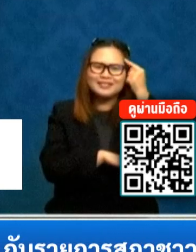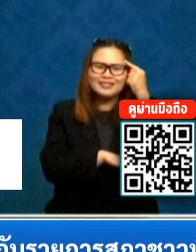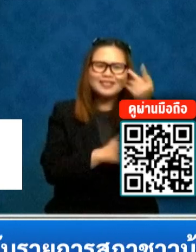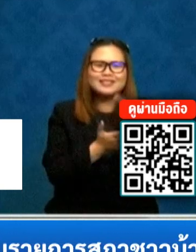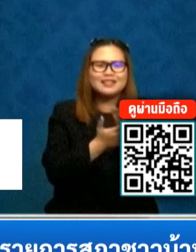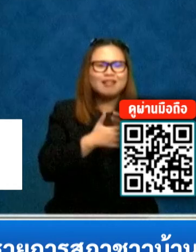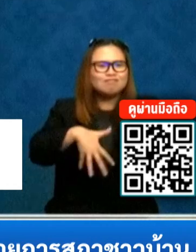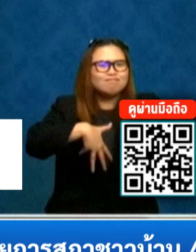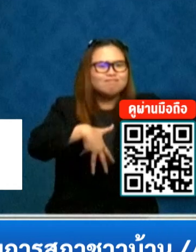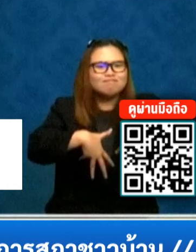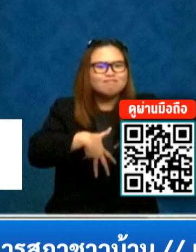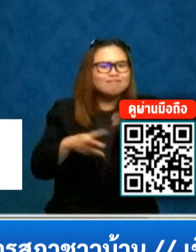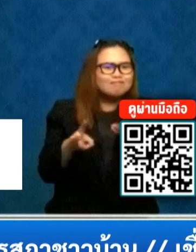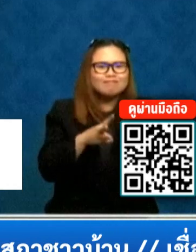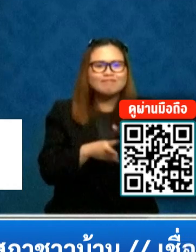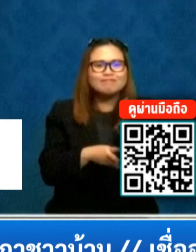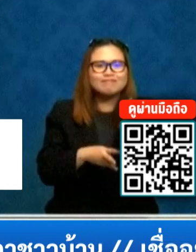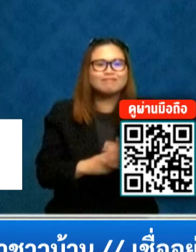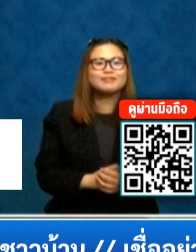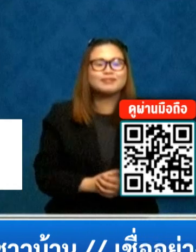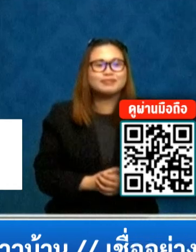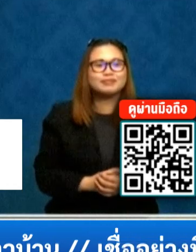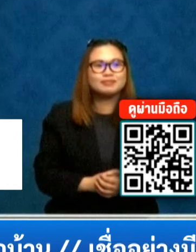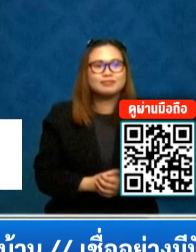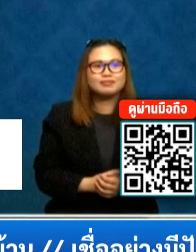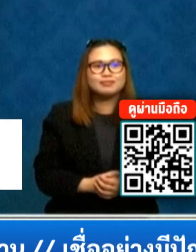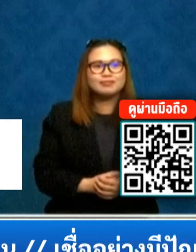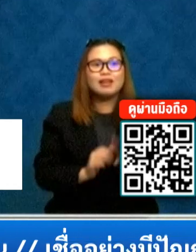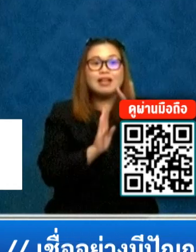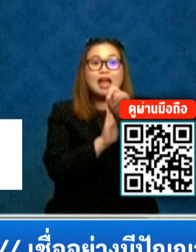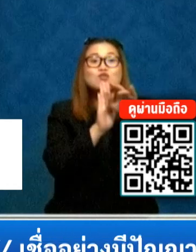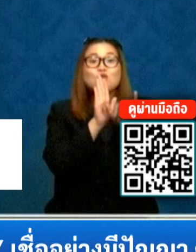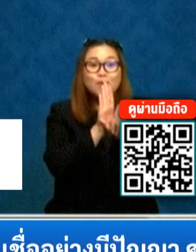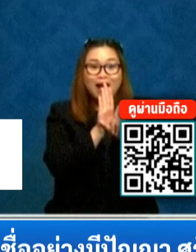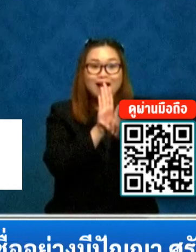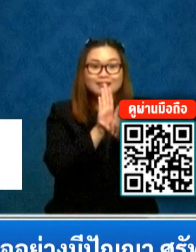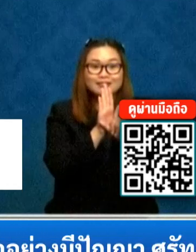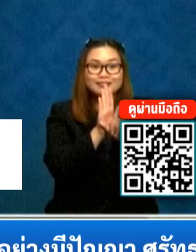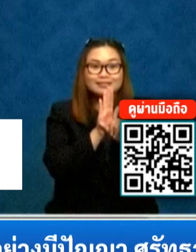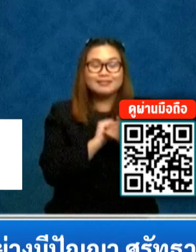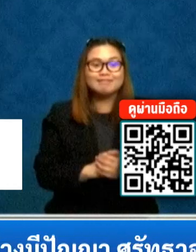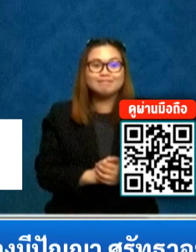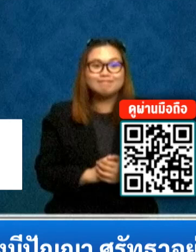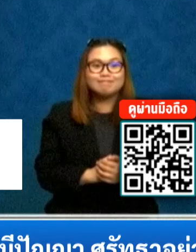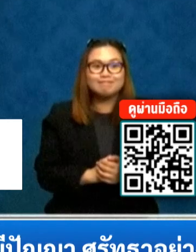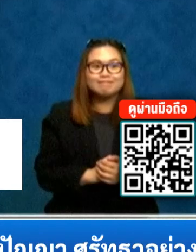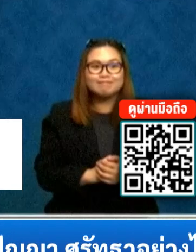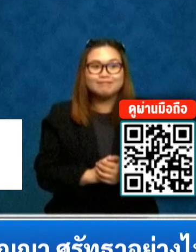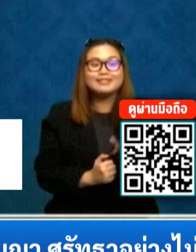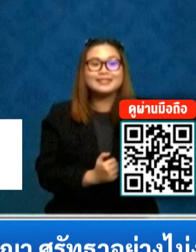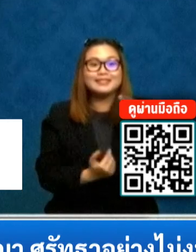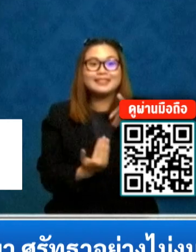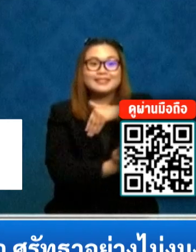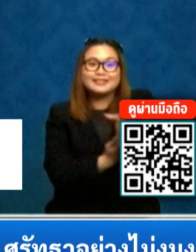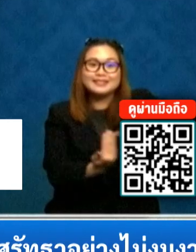รรคเพื่อไทยเนี่ยนะครับเคยมีนโยบายนะครับไม่ใช่เคยมีนโยบายว่าต้องทำให้เศรษฐกิจดี